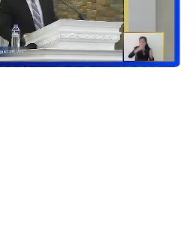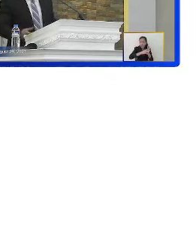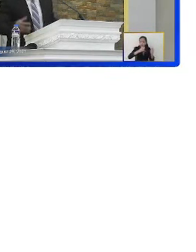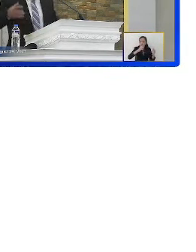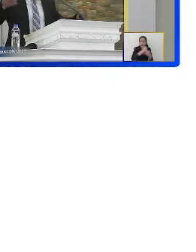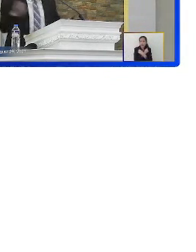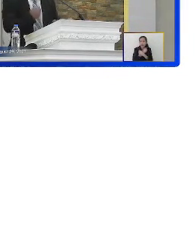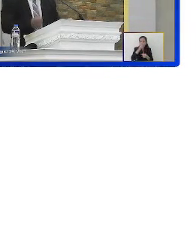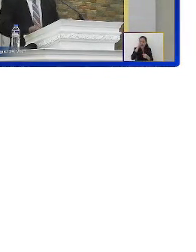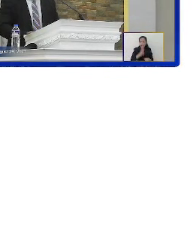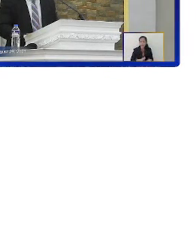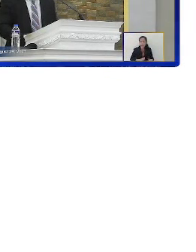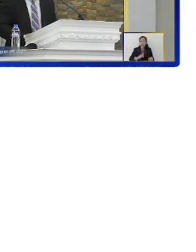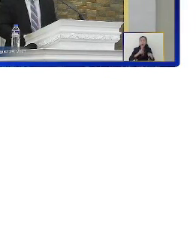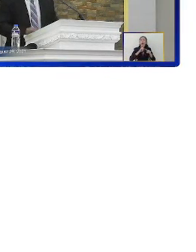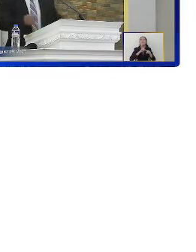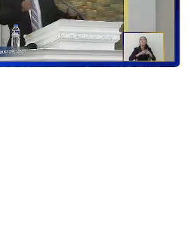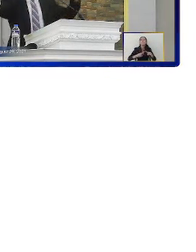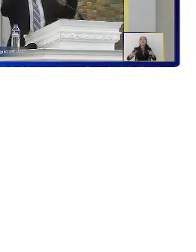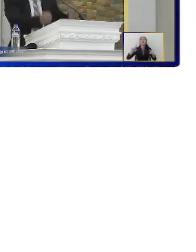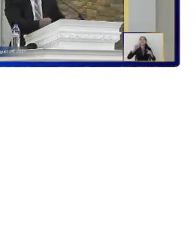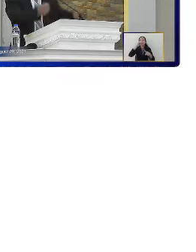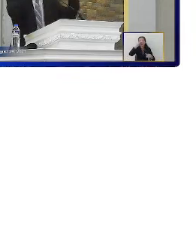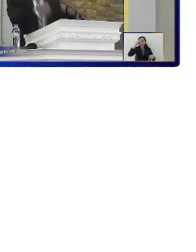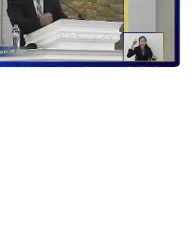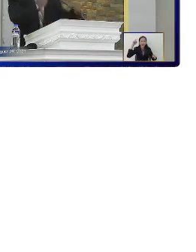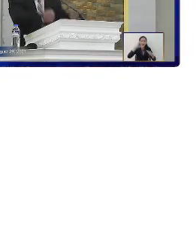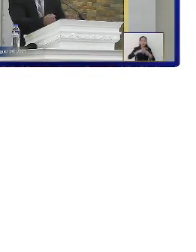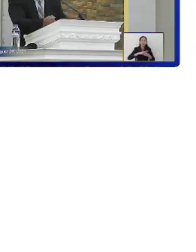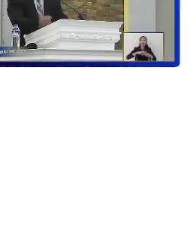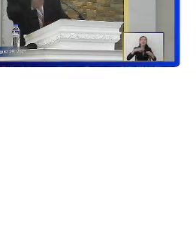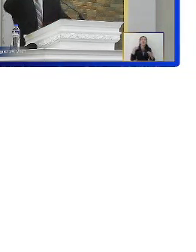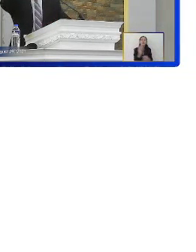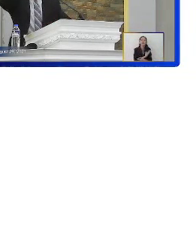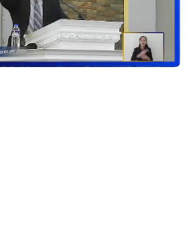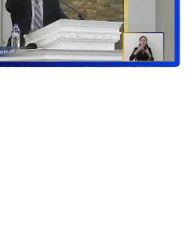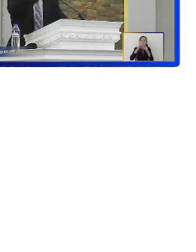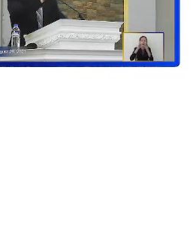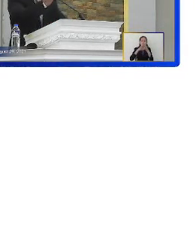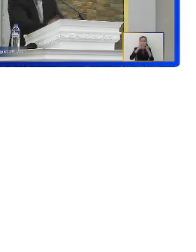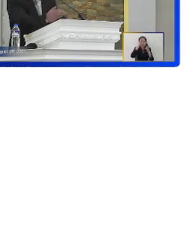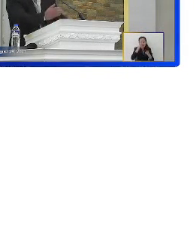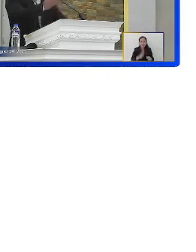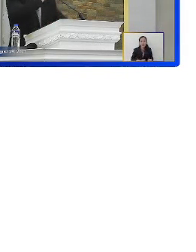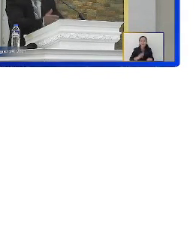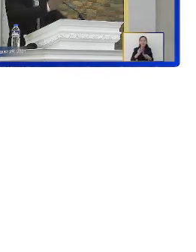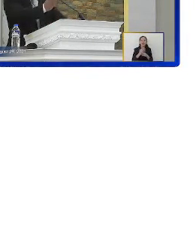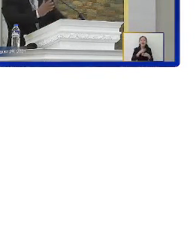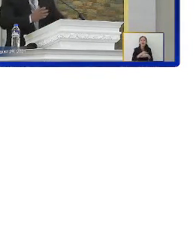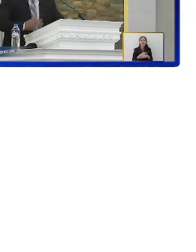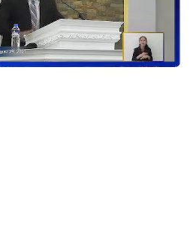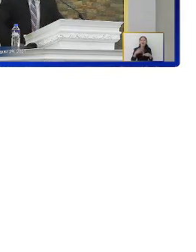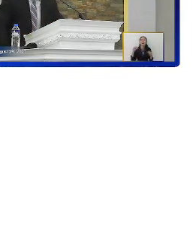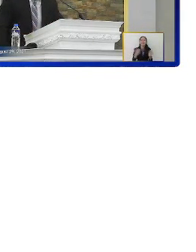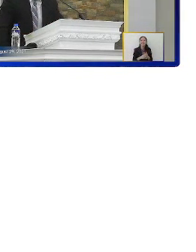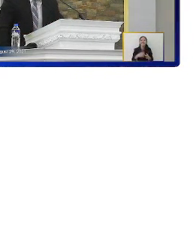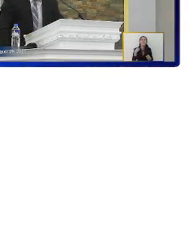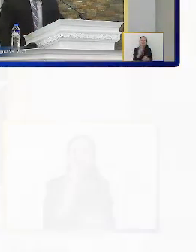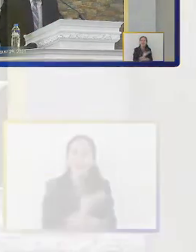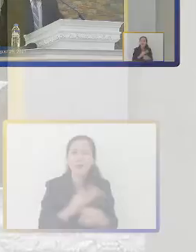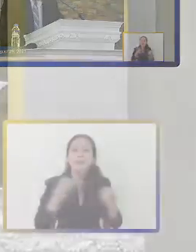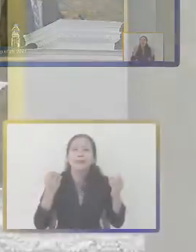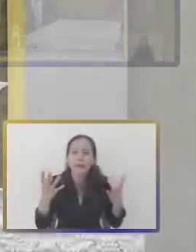dahil lang sa namold tayo ng salita ng Diyos, we want as much as possible na marami pa pong mga tao ang makapakinig ng salita ng